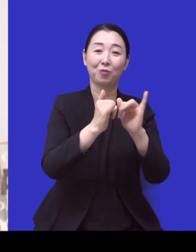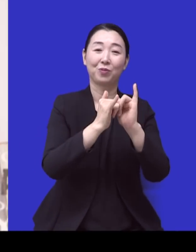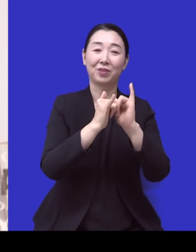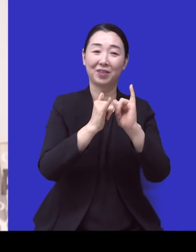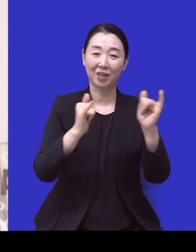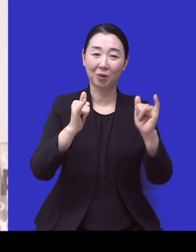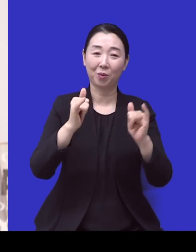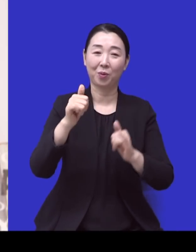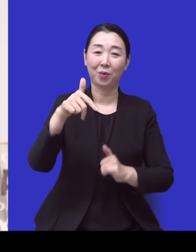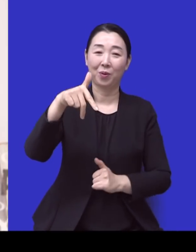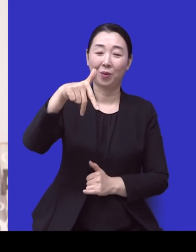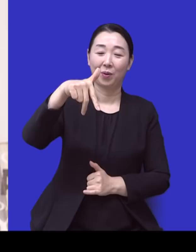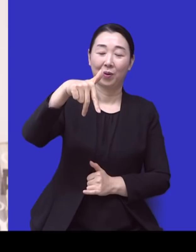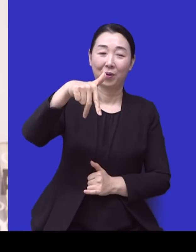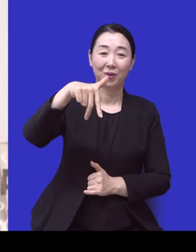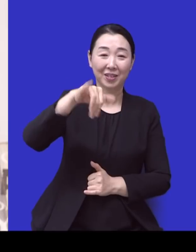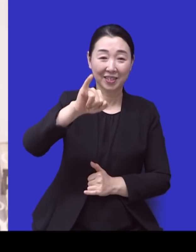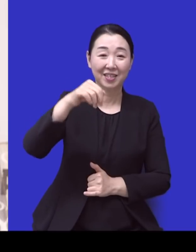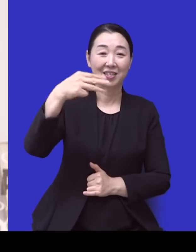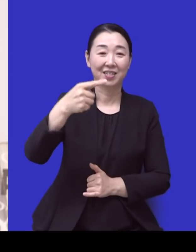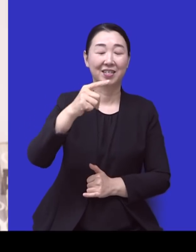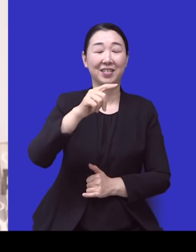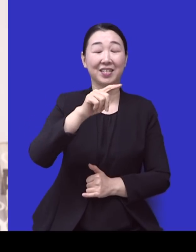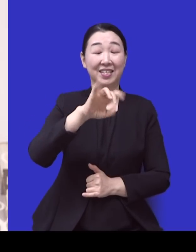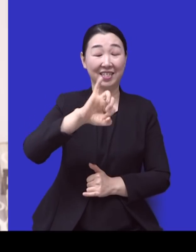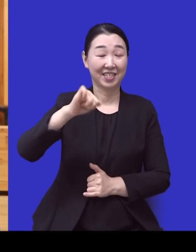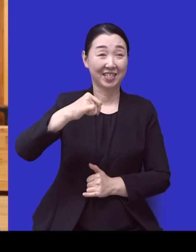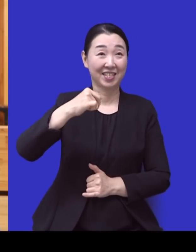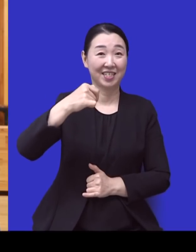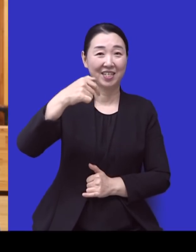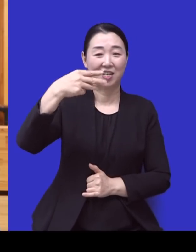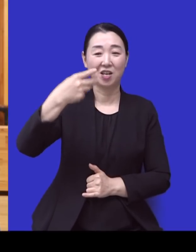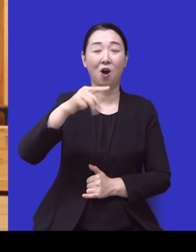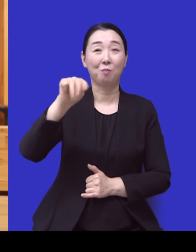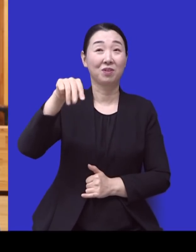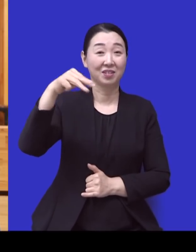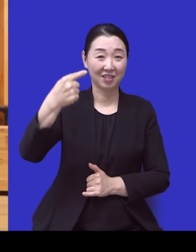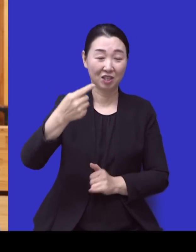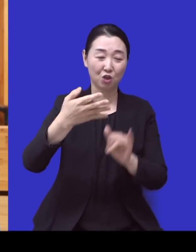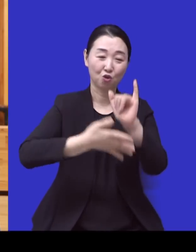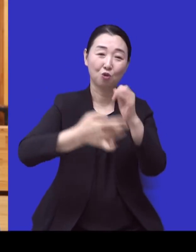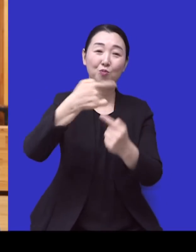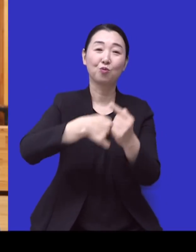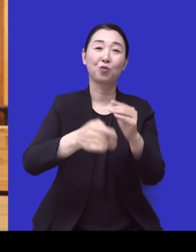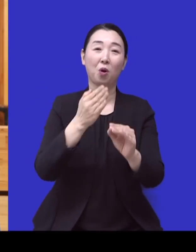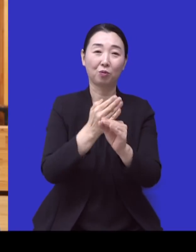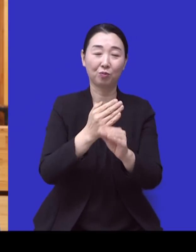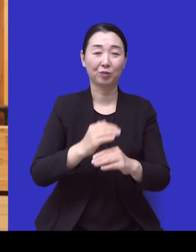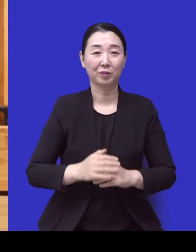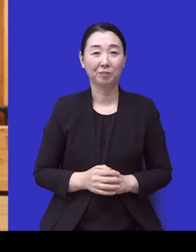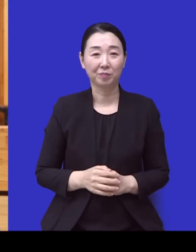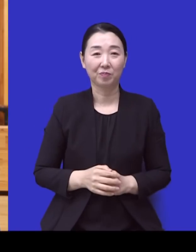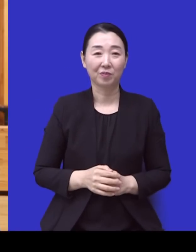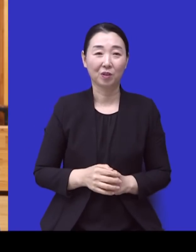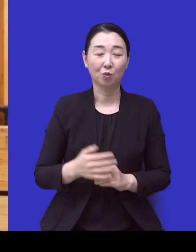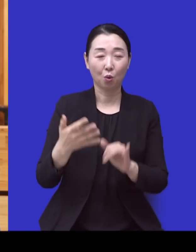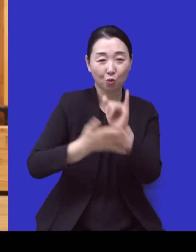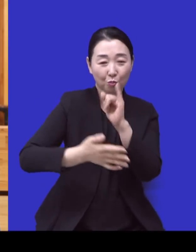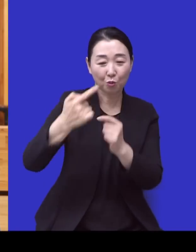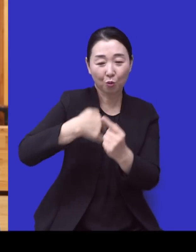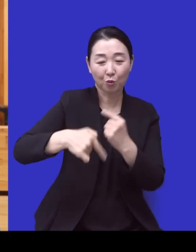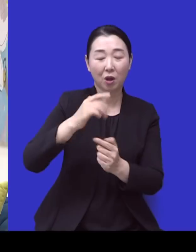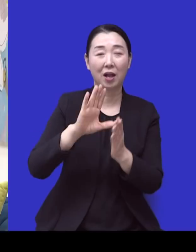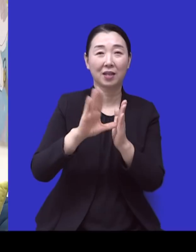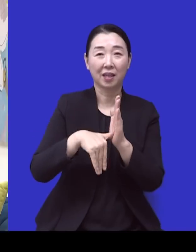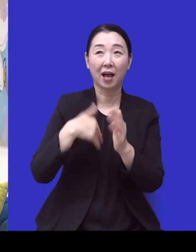아까 말씀하신 기독교 채널을 운영 중이신데 어때요? 유튜브 하면서도 하나님이 날 다듬고 계시는구나라고 느끼는 순간은 어떨